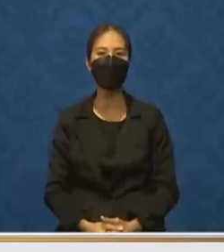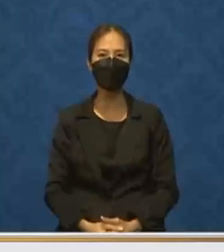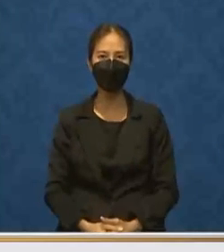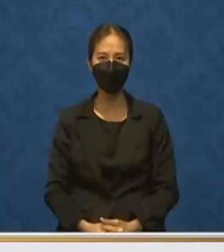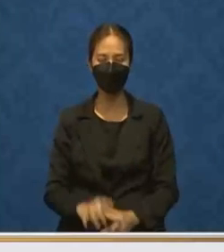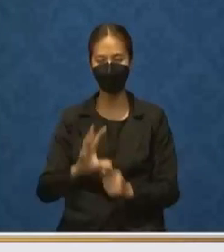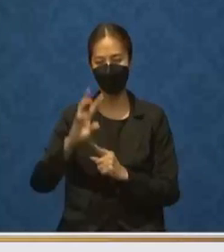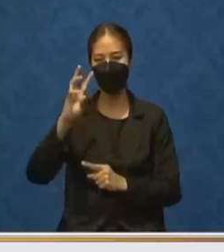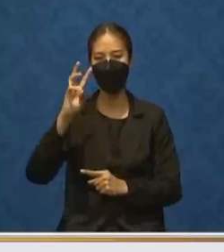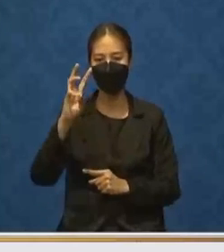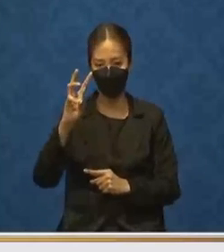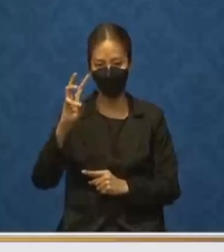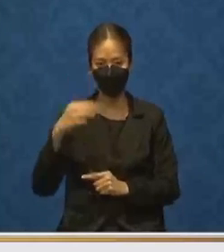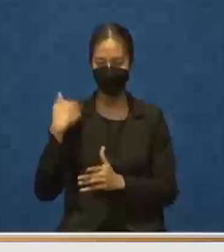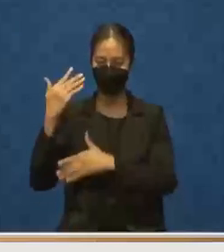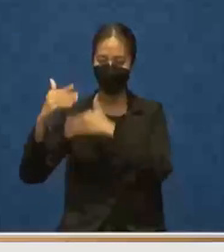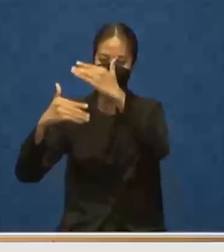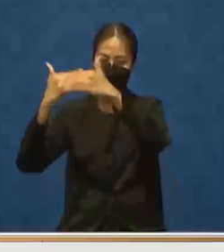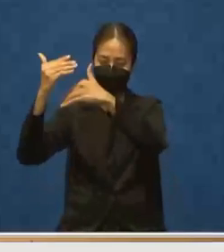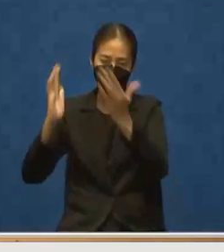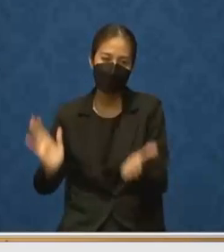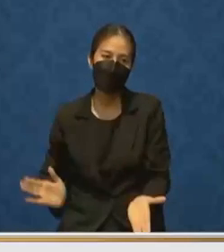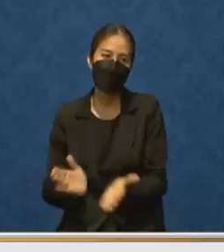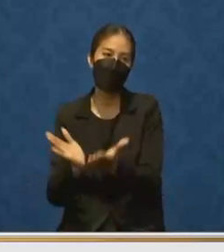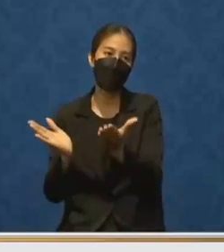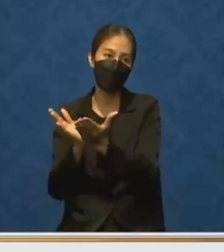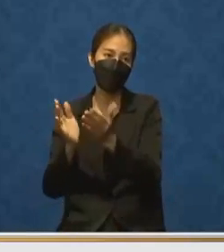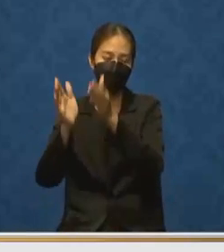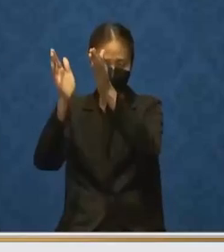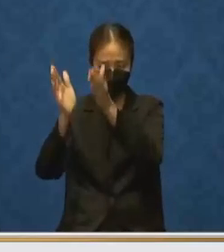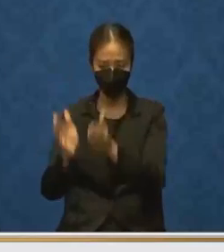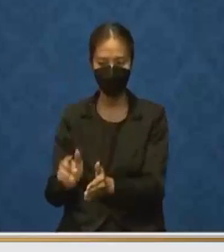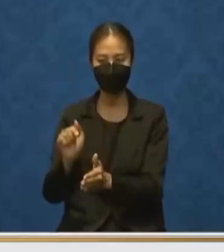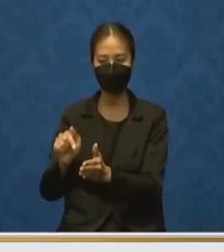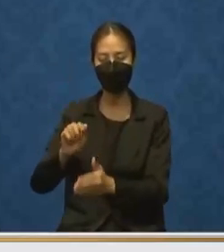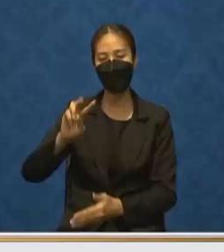6. การสนับสนุนด้านการพัฒนาเสริมสร้างศักยภาพทรัพยากรมนุษย์งบประมาณ